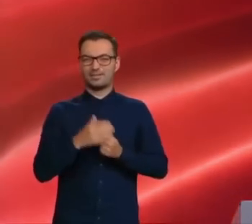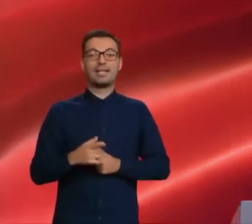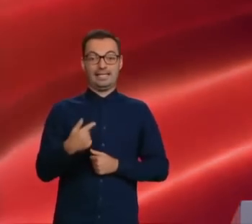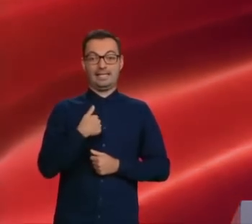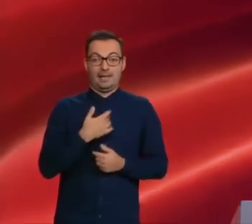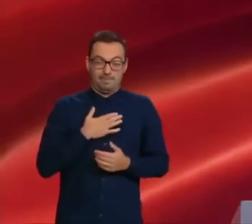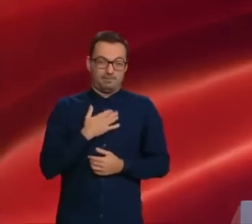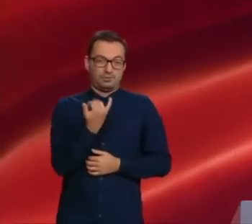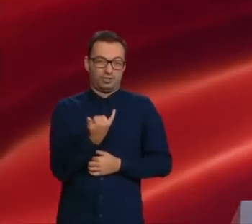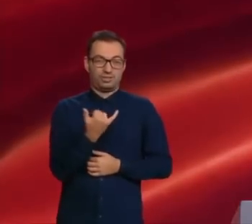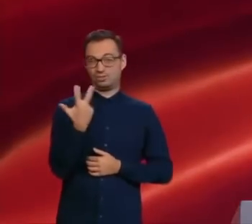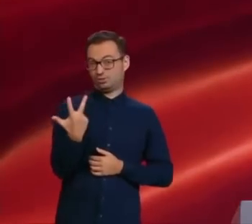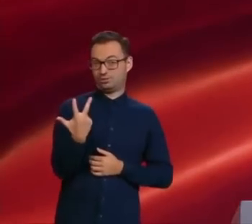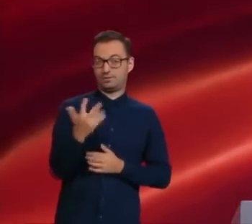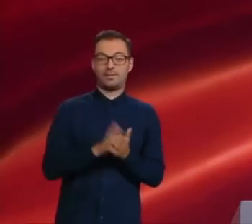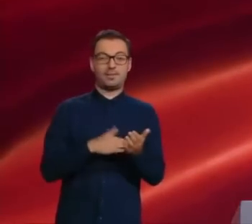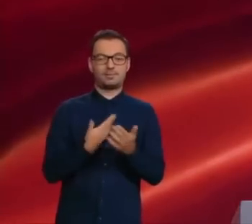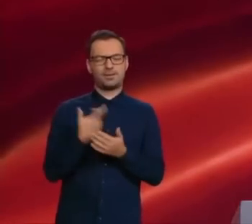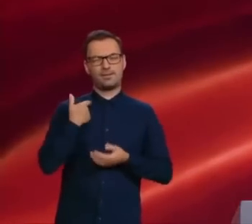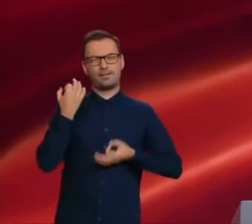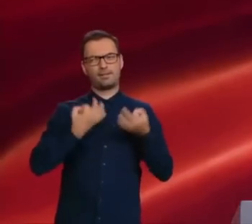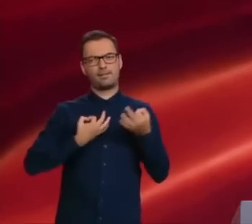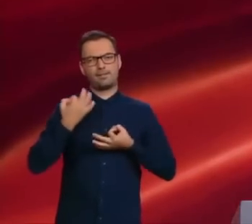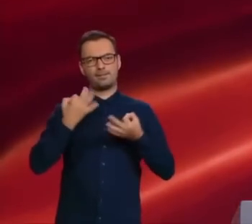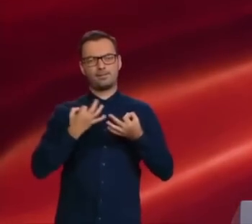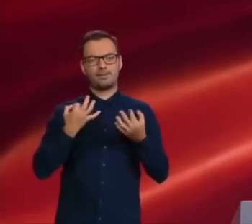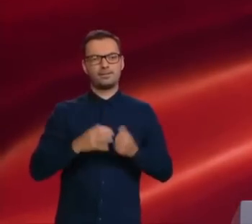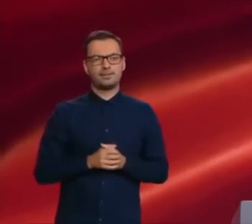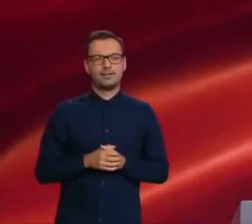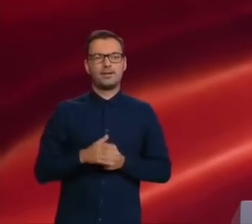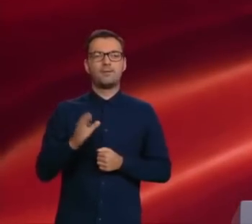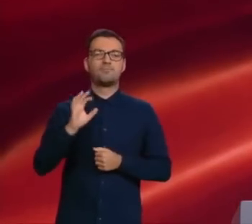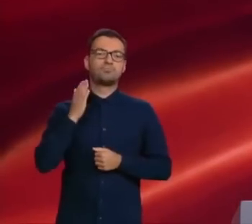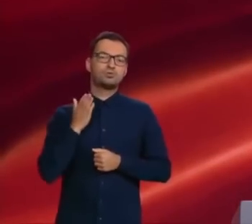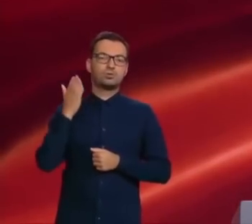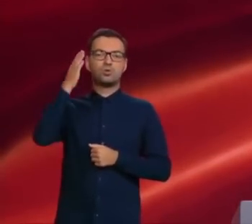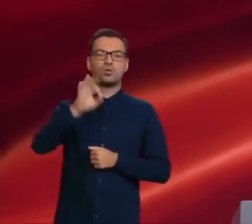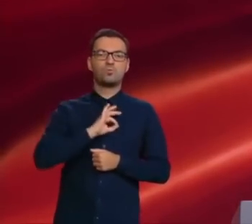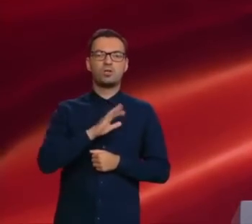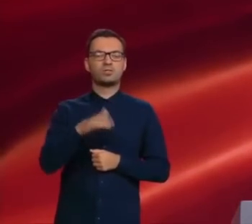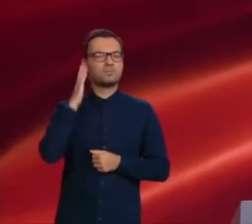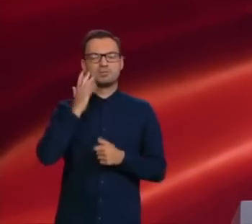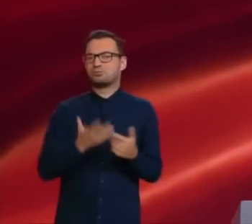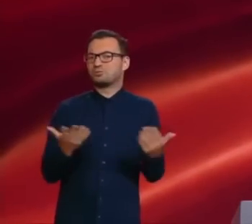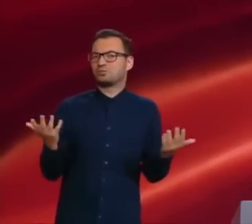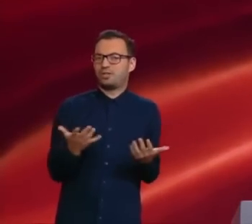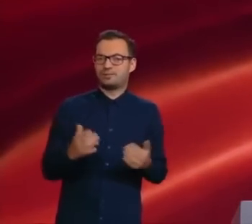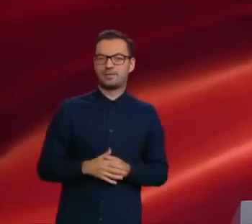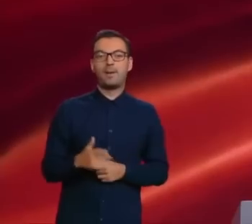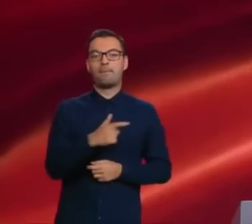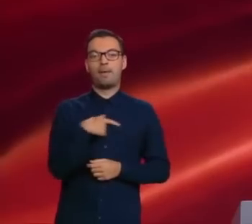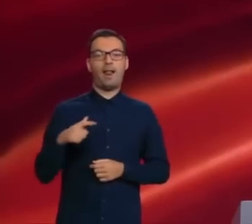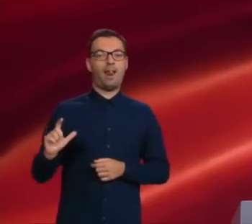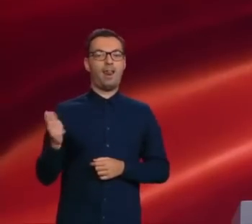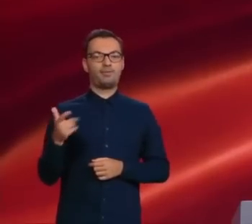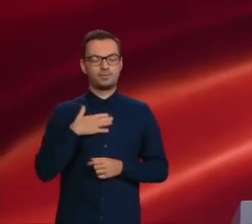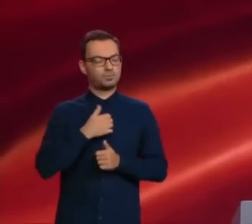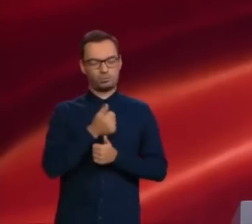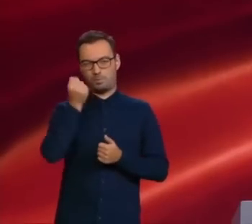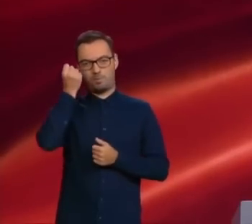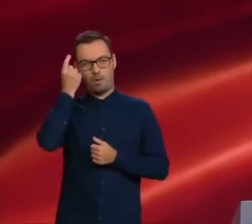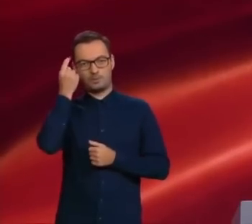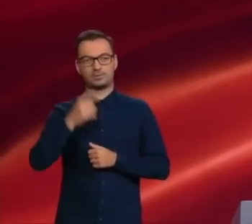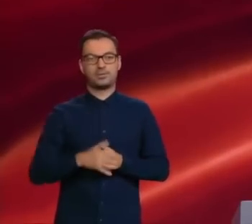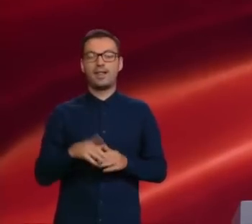jako matka trójki dzieci na przykład zastanawiam się... Czyli trzeba uczyć ludzi gospodarności, a nie dawać pieniędzy. REL, świetny pomysł na to. To